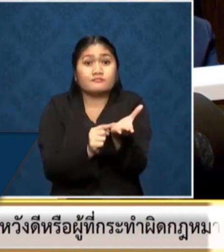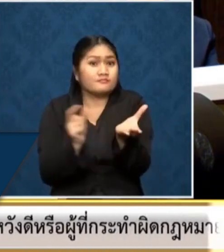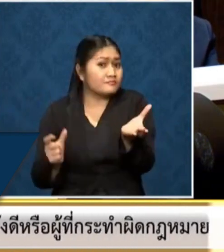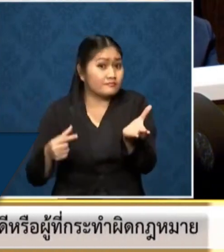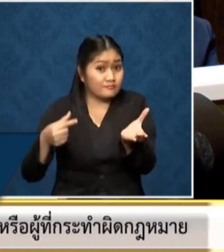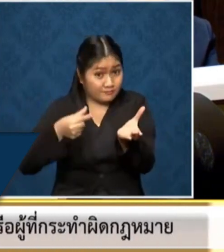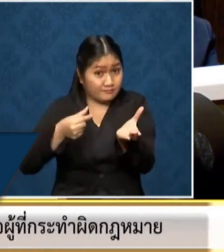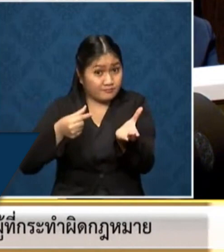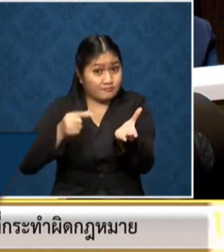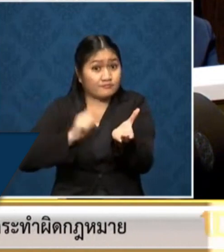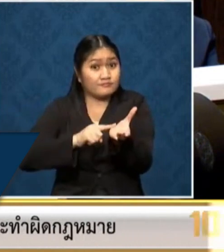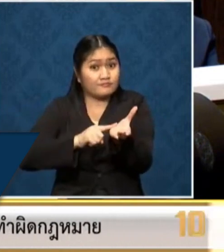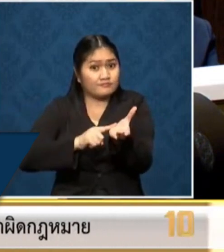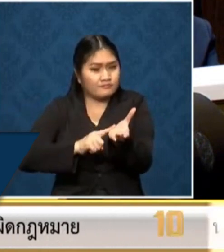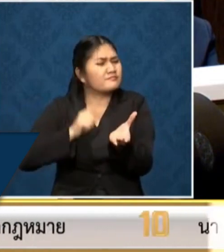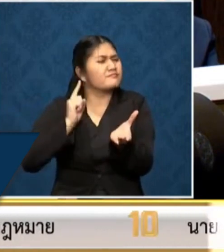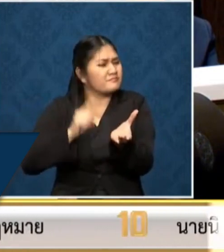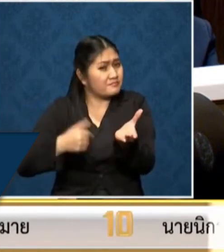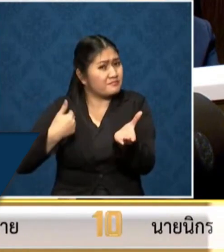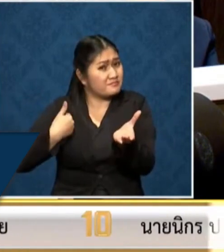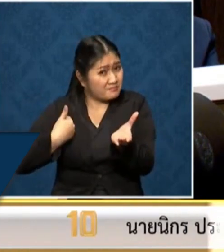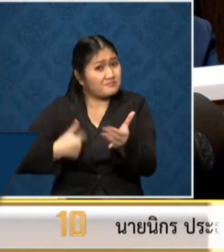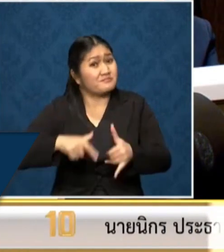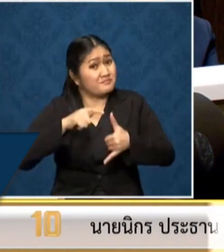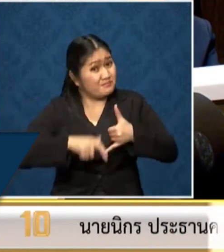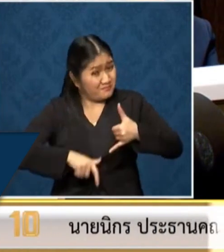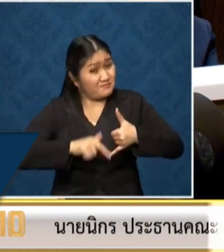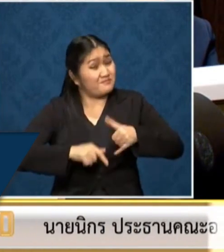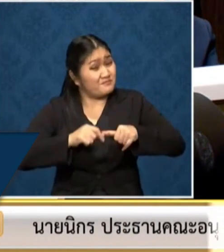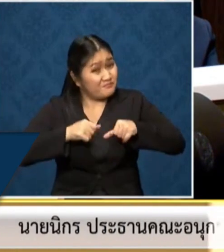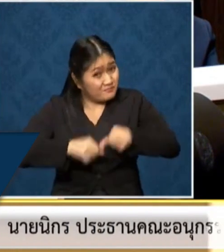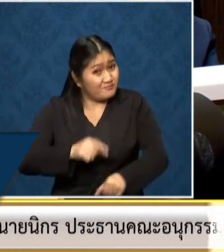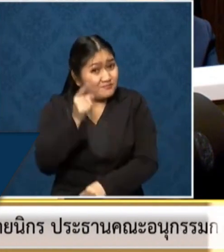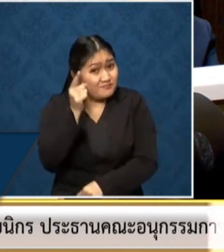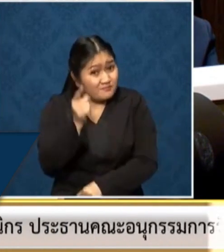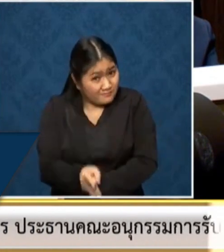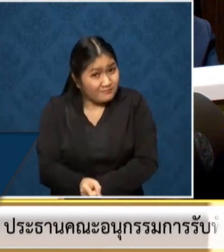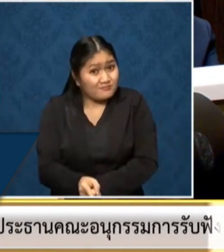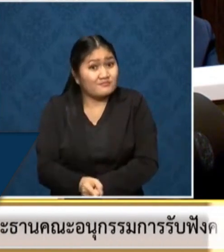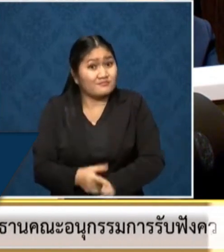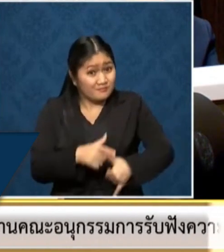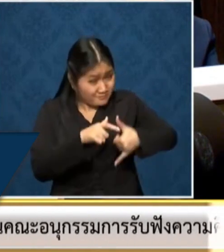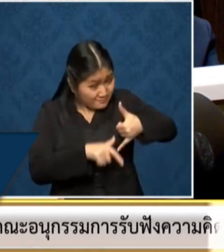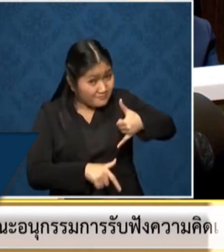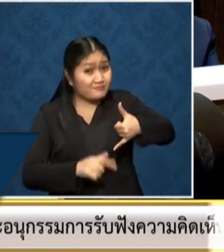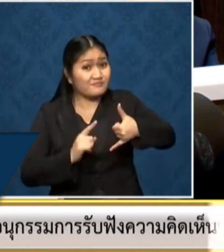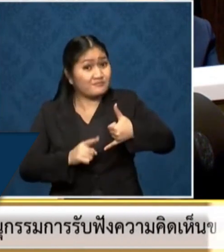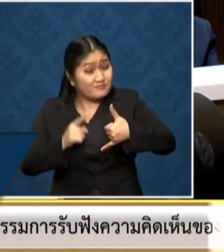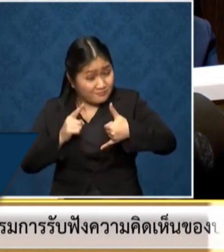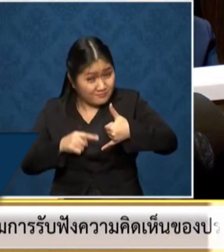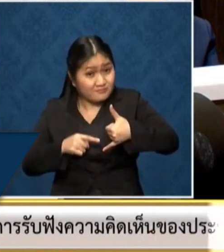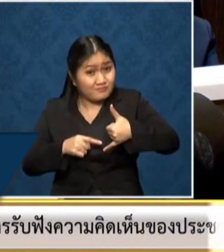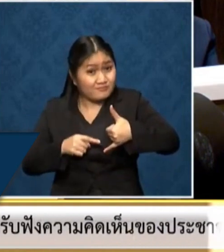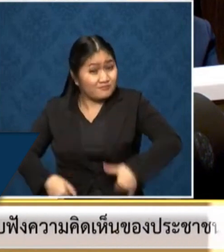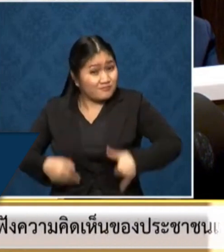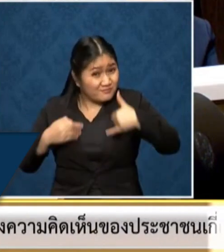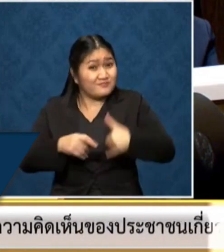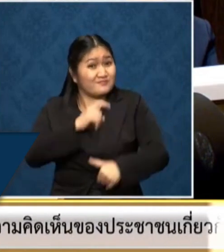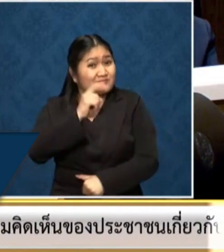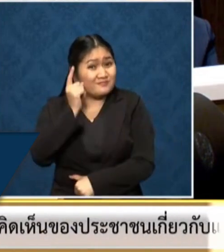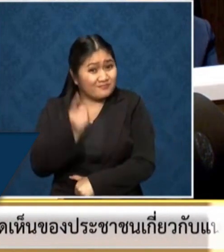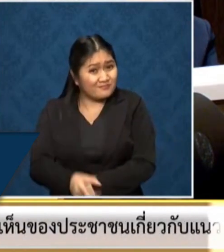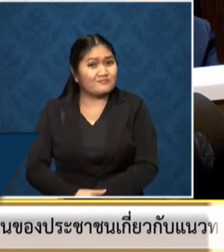G เพื่อยืนยัว่เขามีตัวตนนะเขามีตัวตนเป็เป็นนะ แค